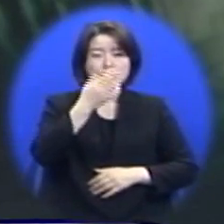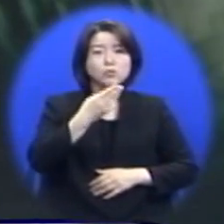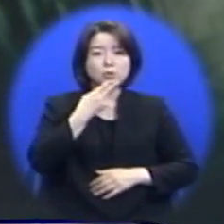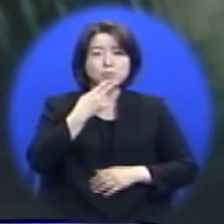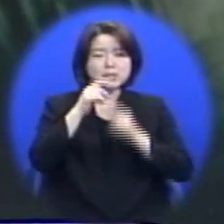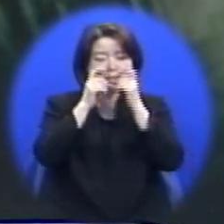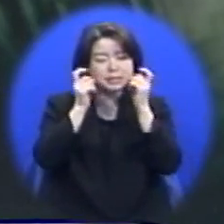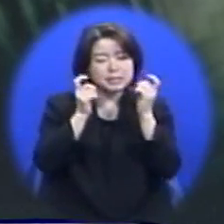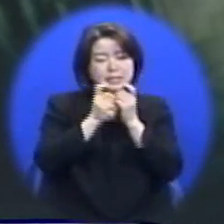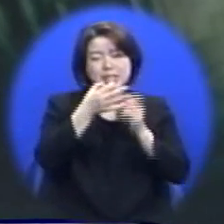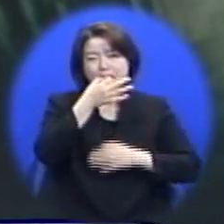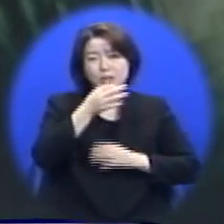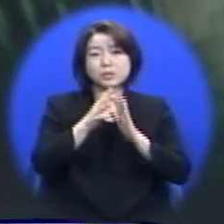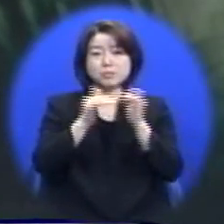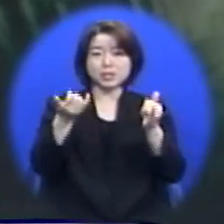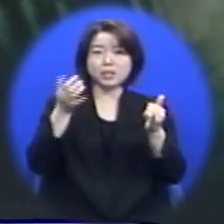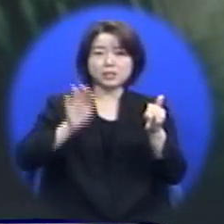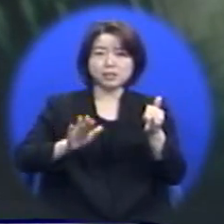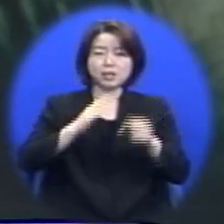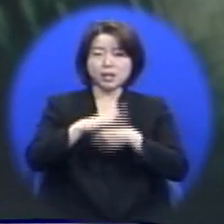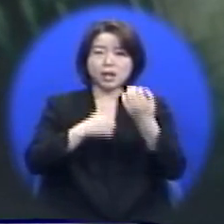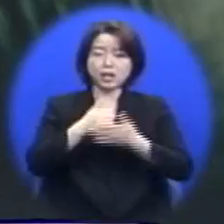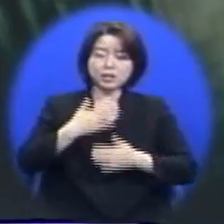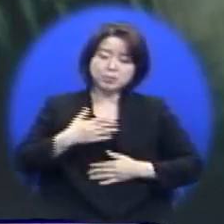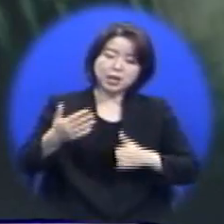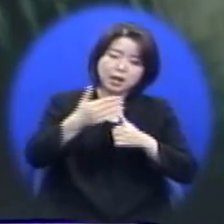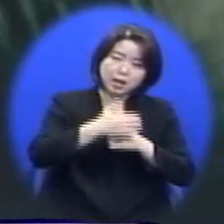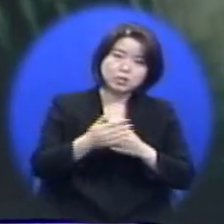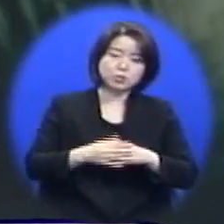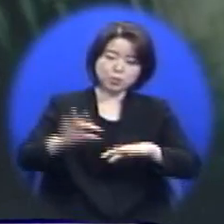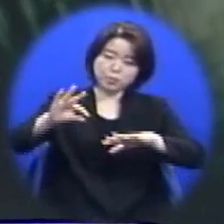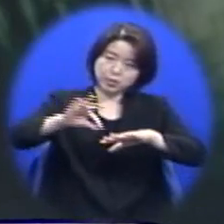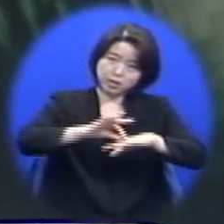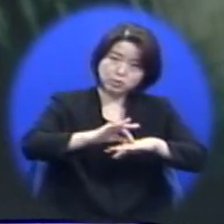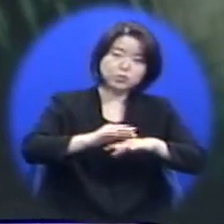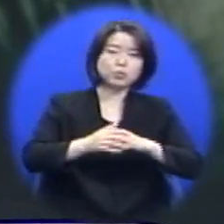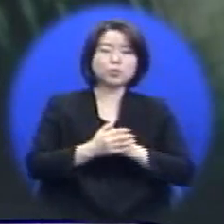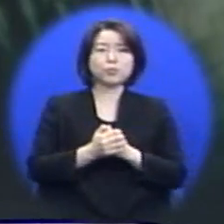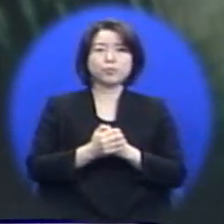이기주의자였는데 하나님은 끌어안아주시고 그 가락지 끼워주시고